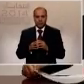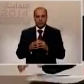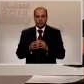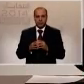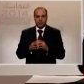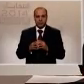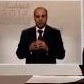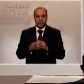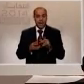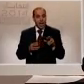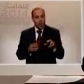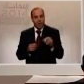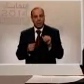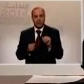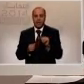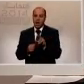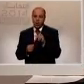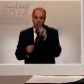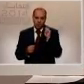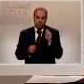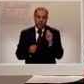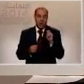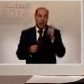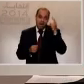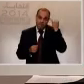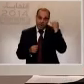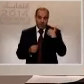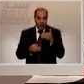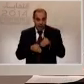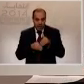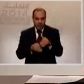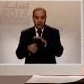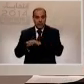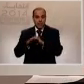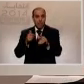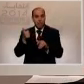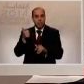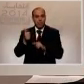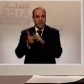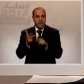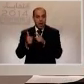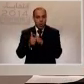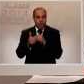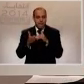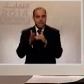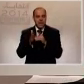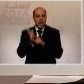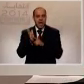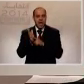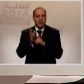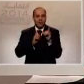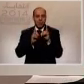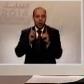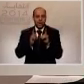ان اخوتي اخواتي ان مشروعنا ينطلق من ثلاث محاور اولا بناء نظام سياسي